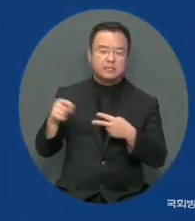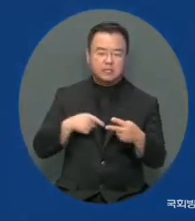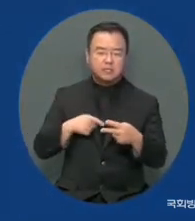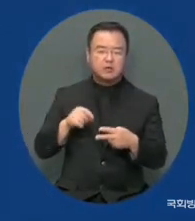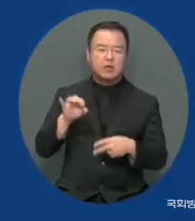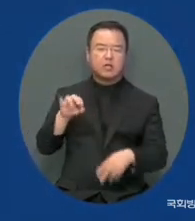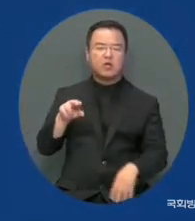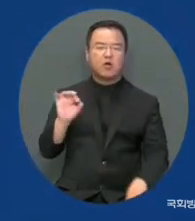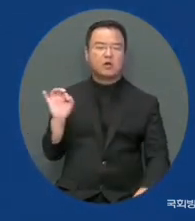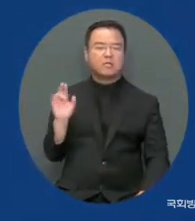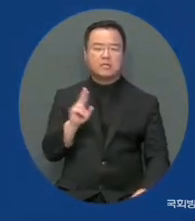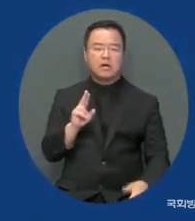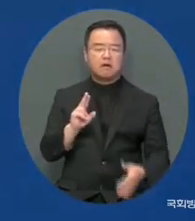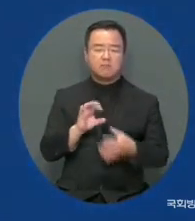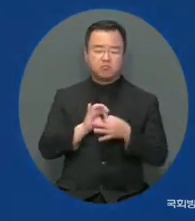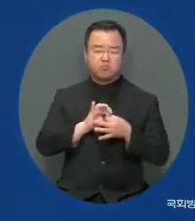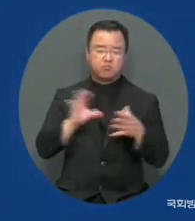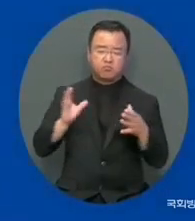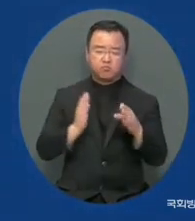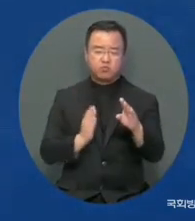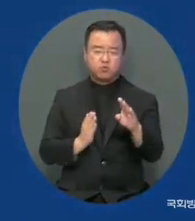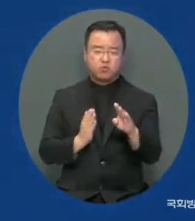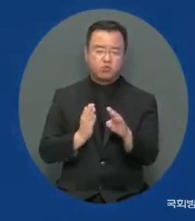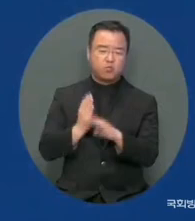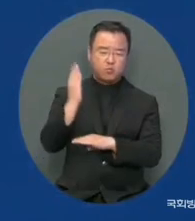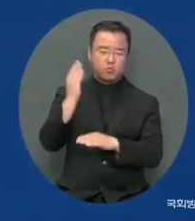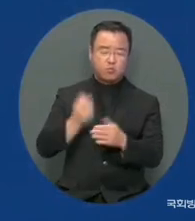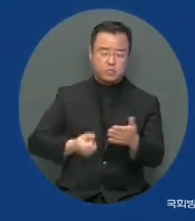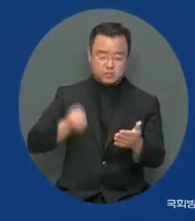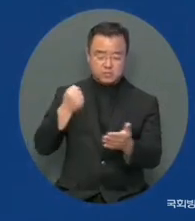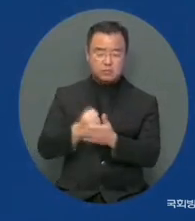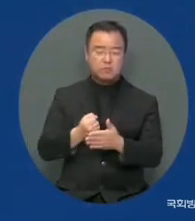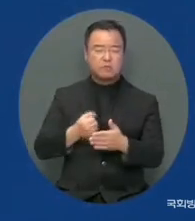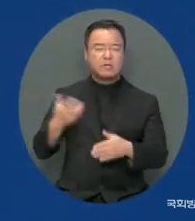야를 초월할 줄 아는 용기 있는 정치가 절실한 시기입니다.